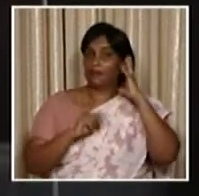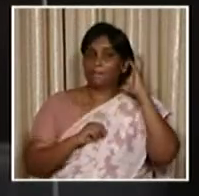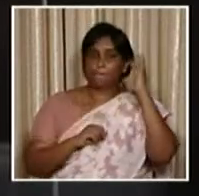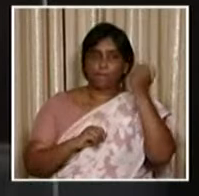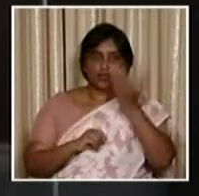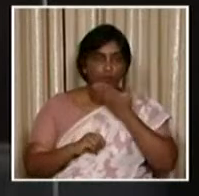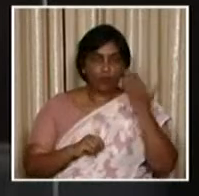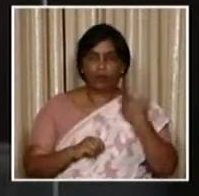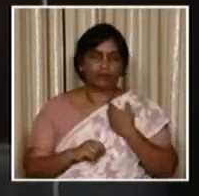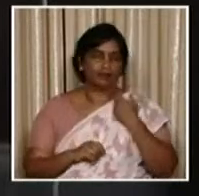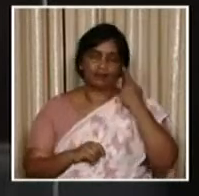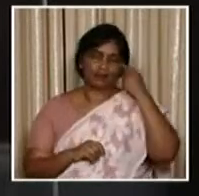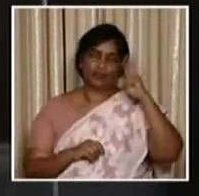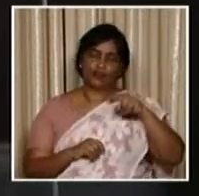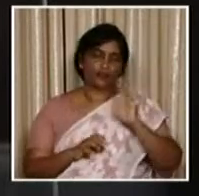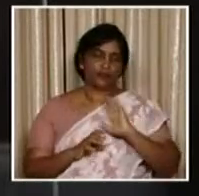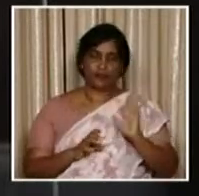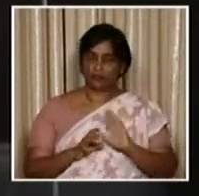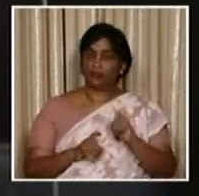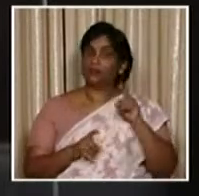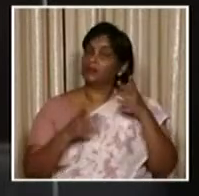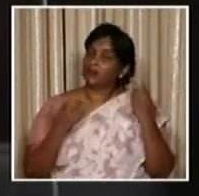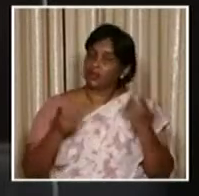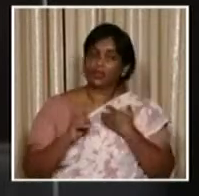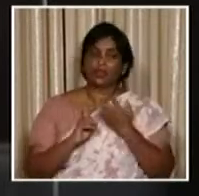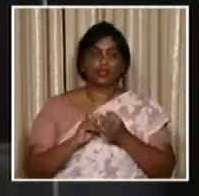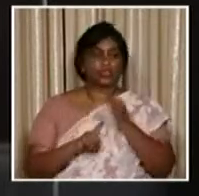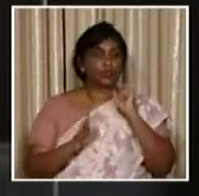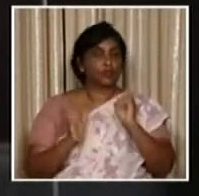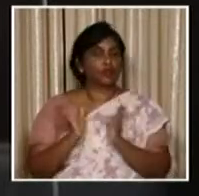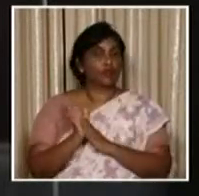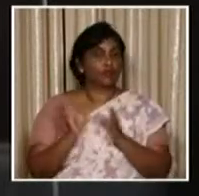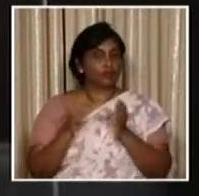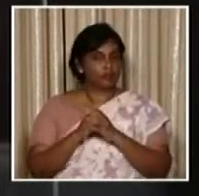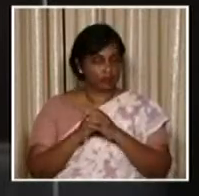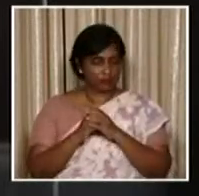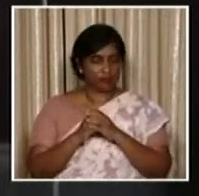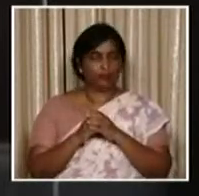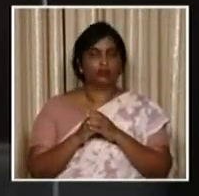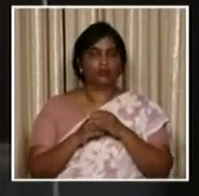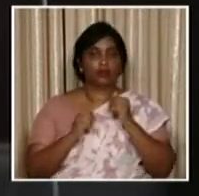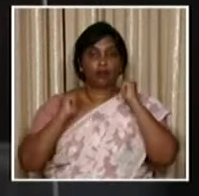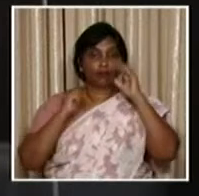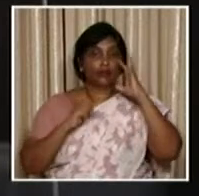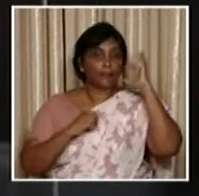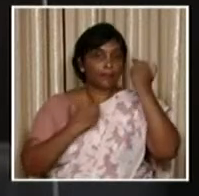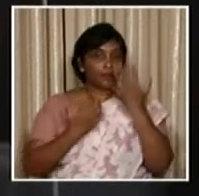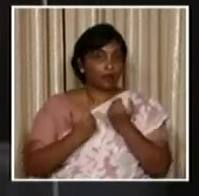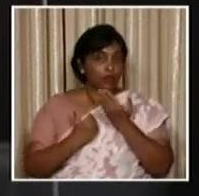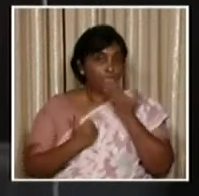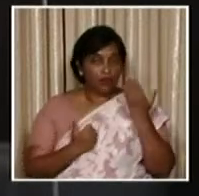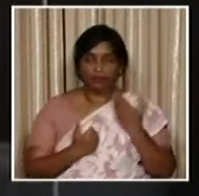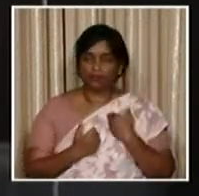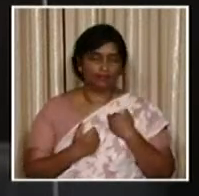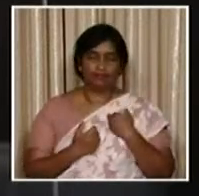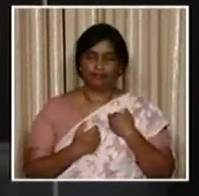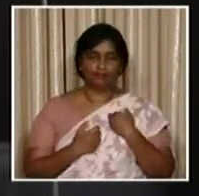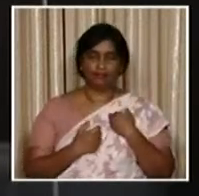laba ganna puluwan kiyala. Ewa naththam janadhipathi komission sabha magin saarthaka prathipala laba ganna puluwan